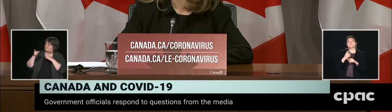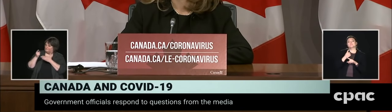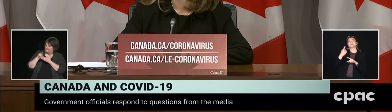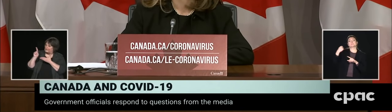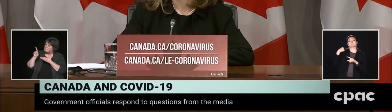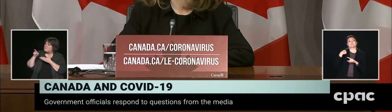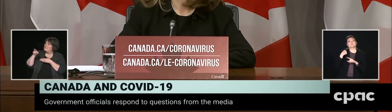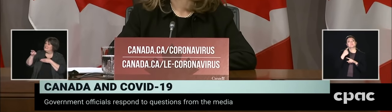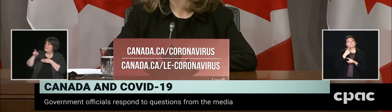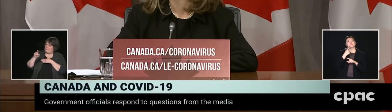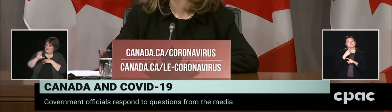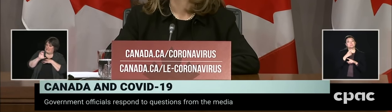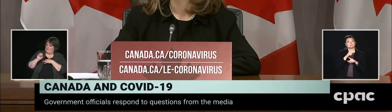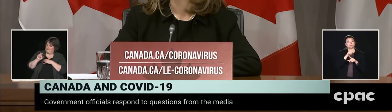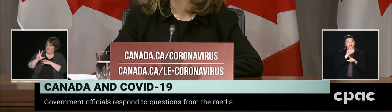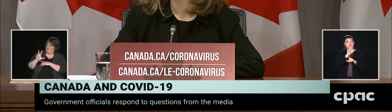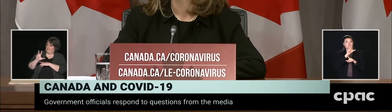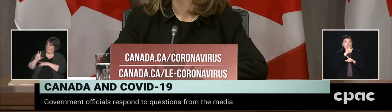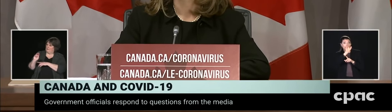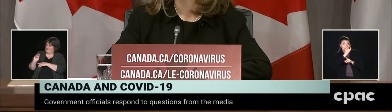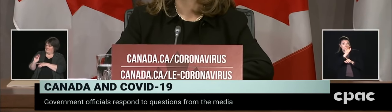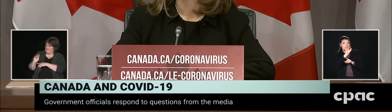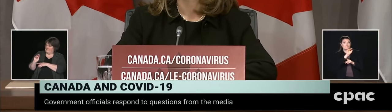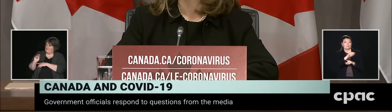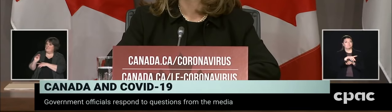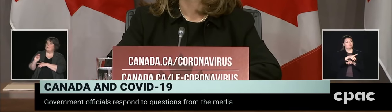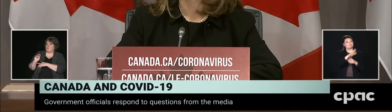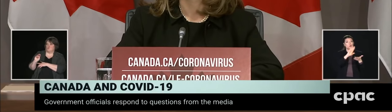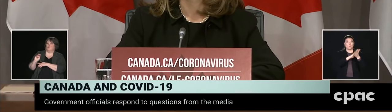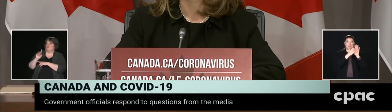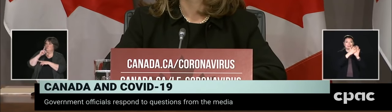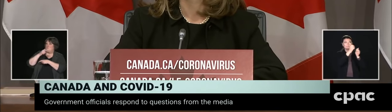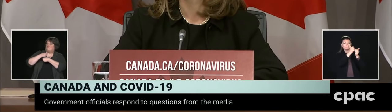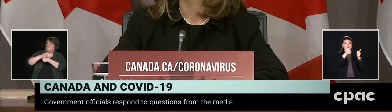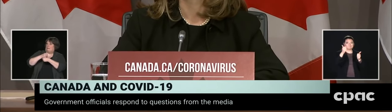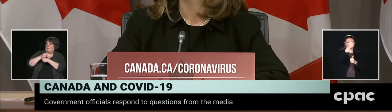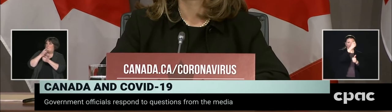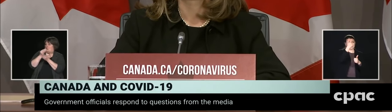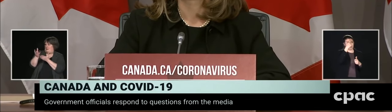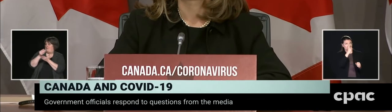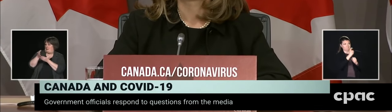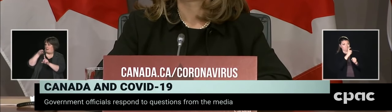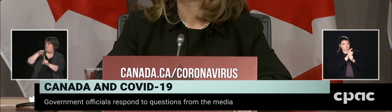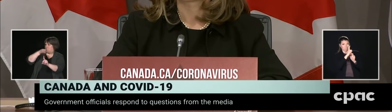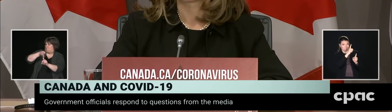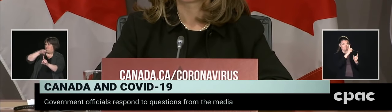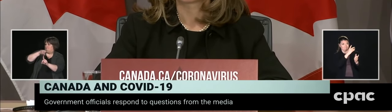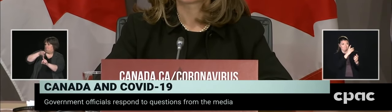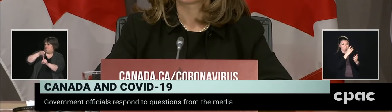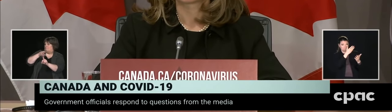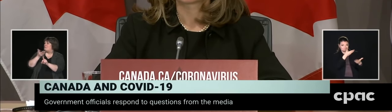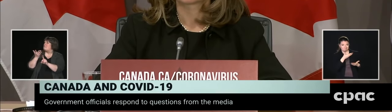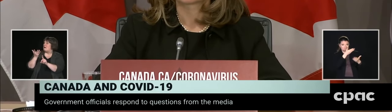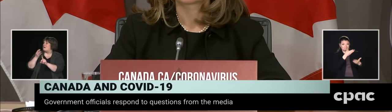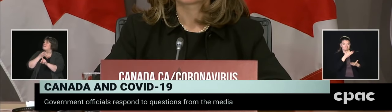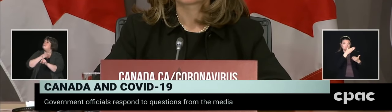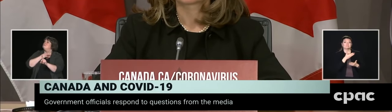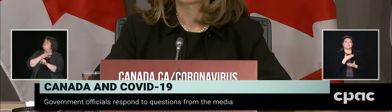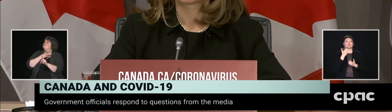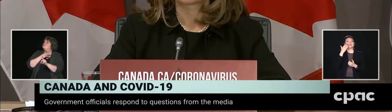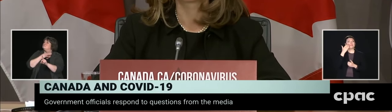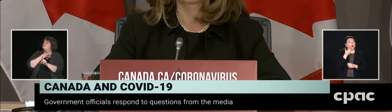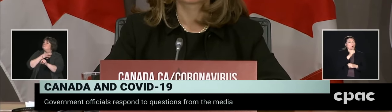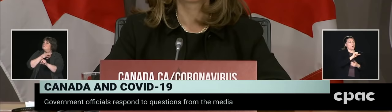très important pour le Canada. Mais j'aimerais savoir, existe-t-il d'autres entreprises américaines qui nous fournissent de